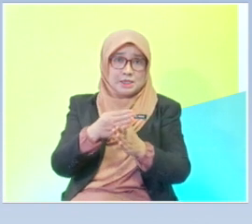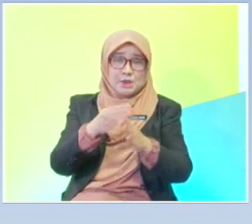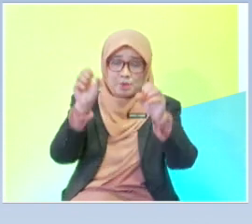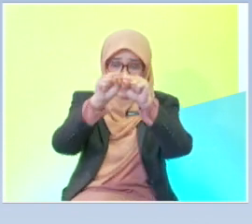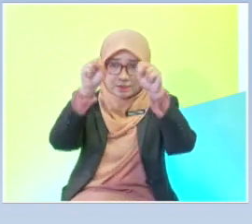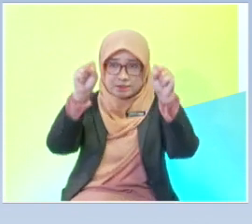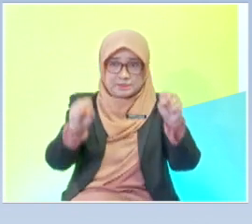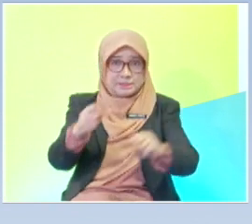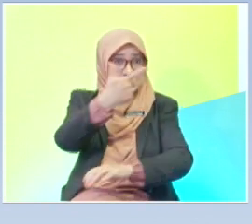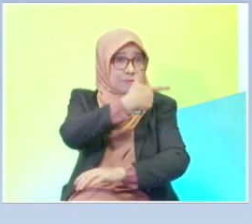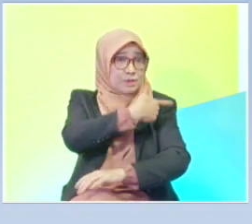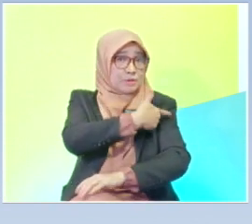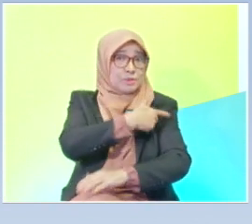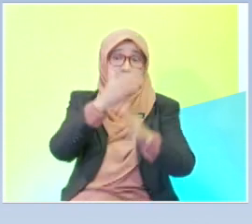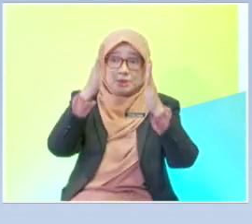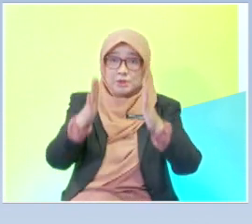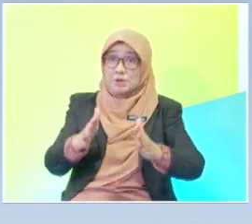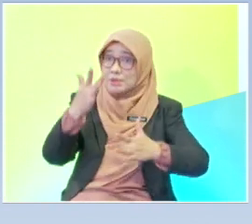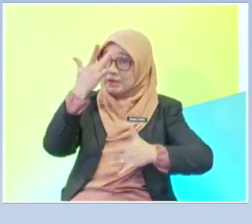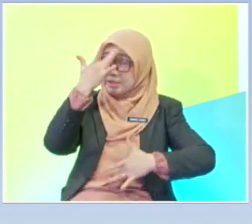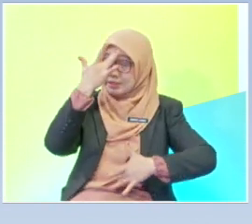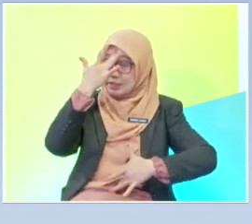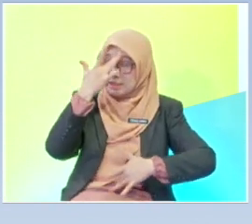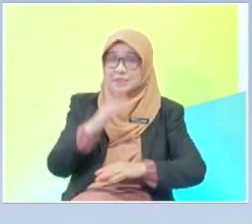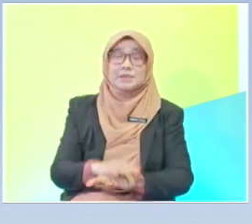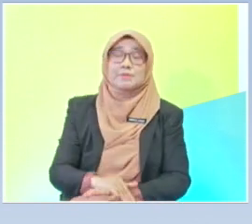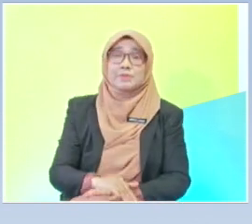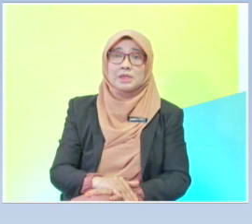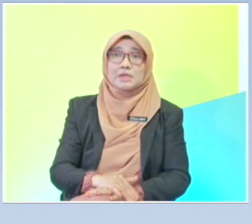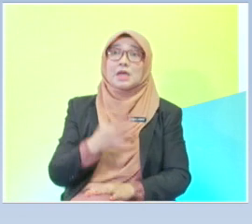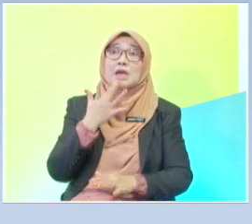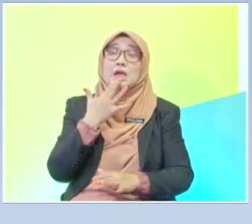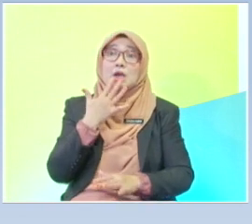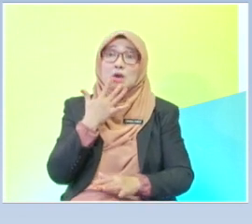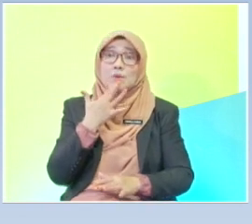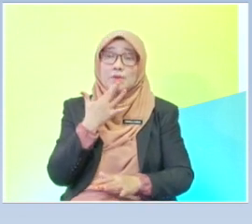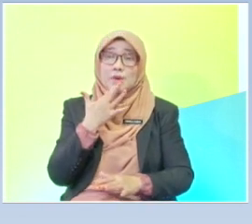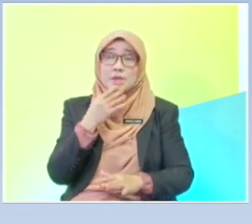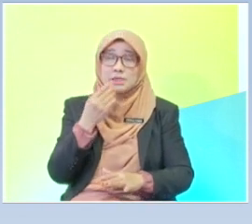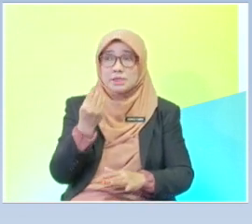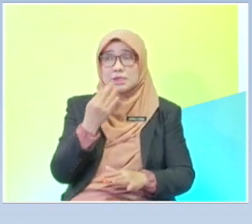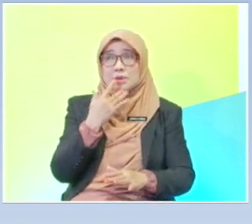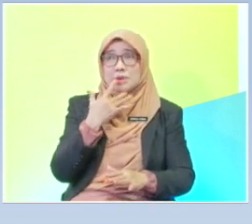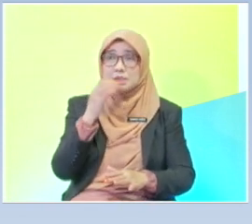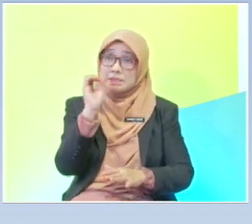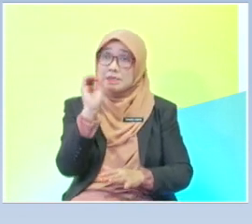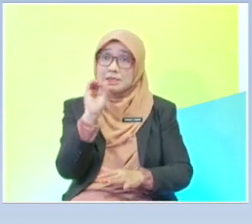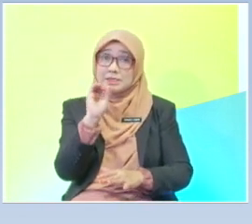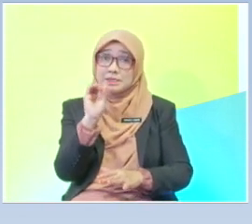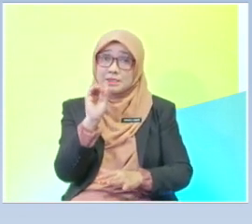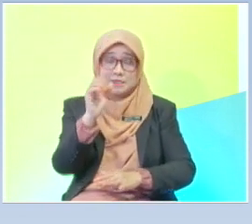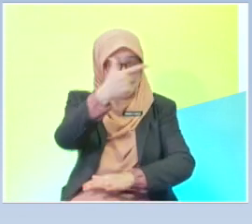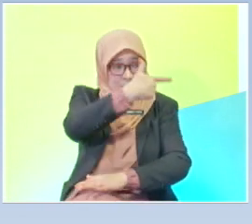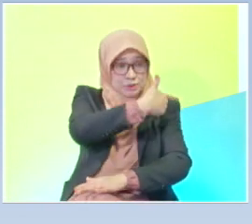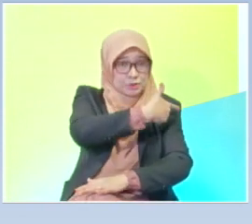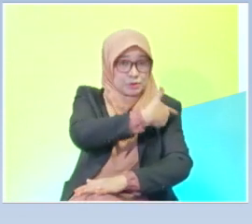dan antiserum ni tadi ialah darah cecair jernih yang mengandungi antibody untuk mencegah